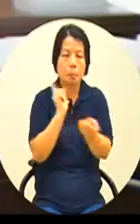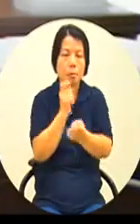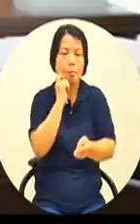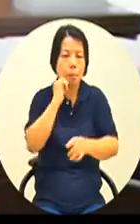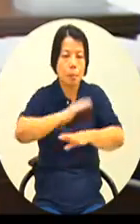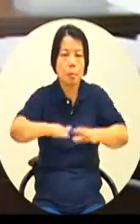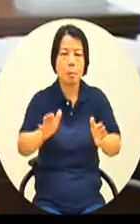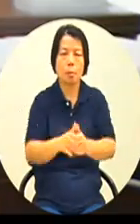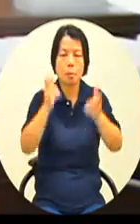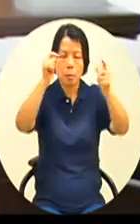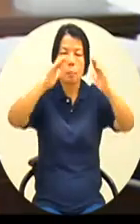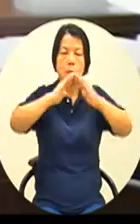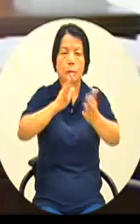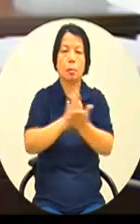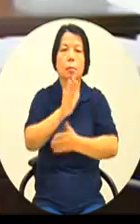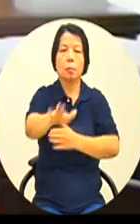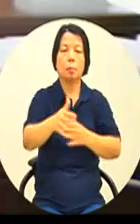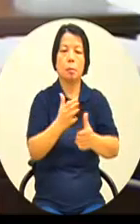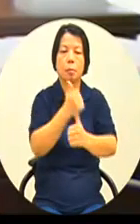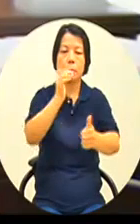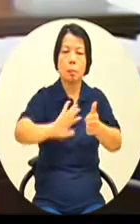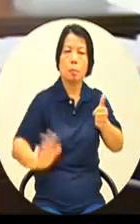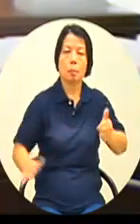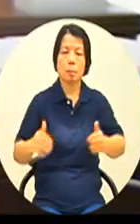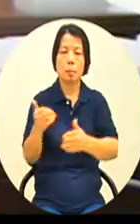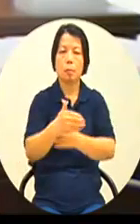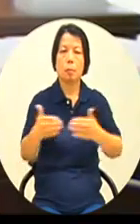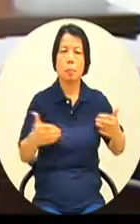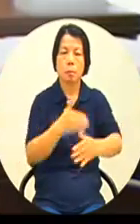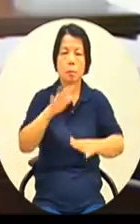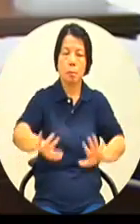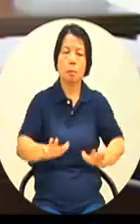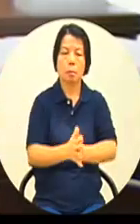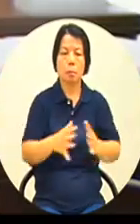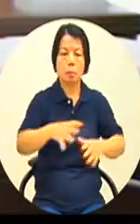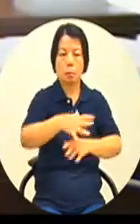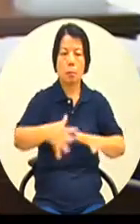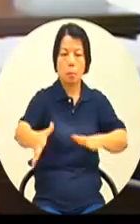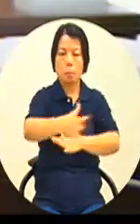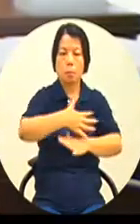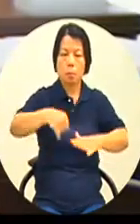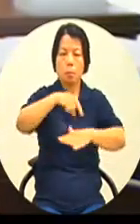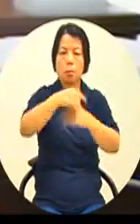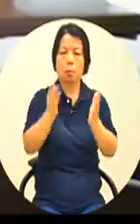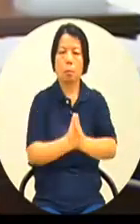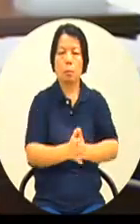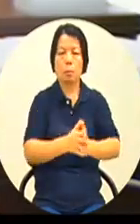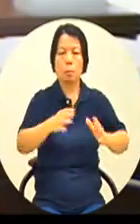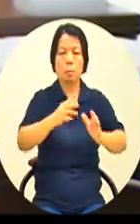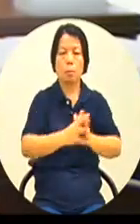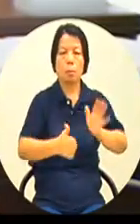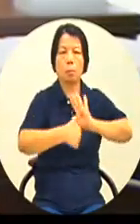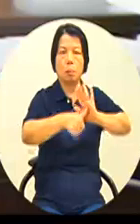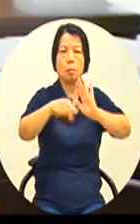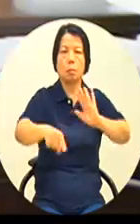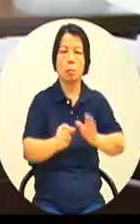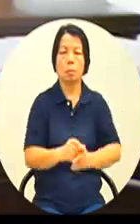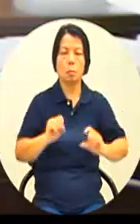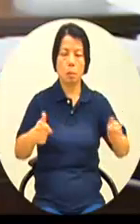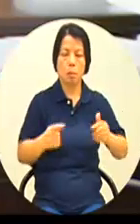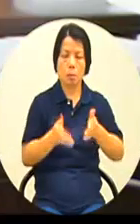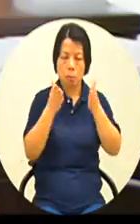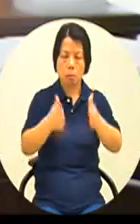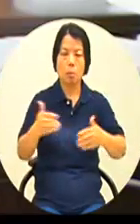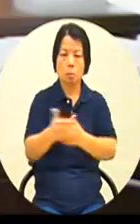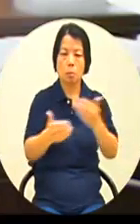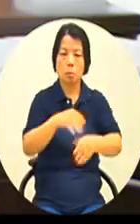来要在举办生态交通全球盛典这样的业务，不是交通局一个部门